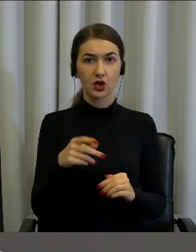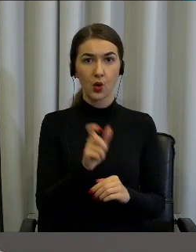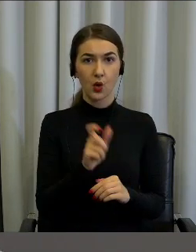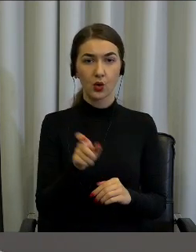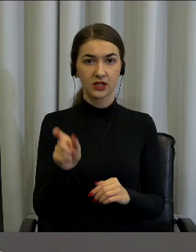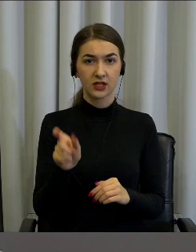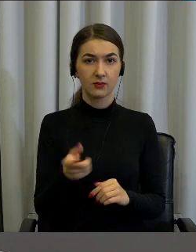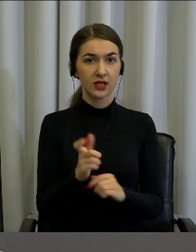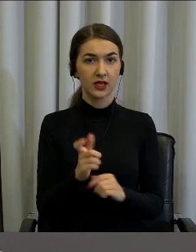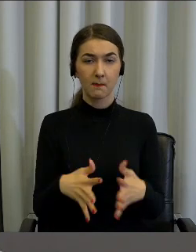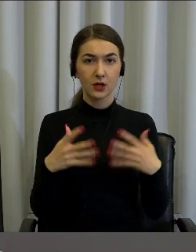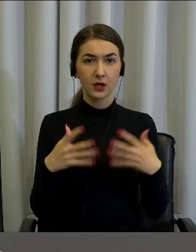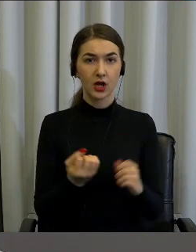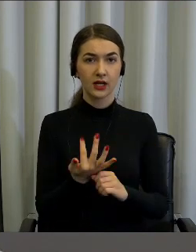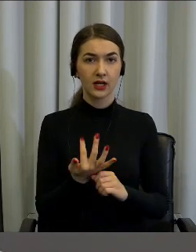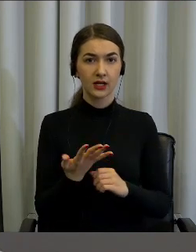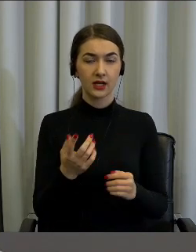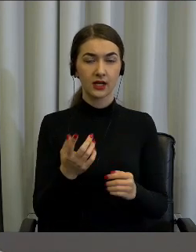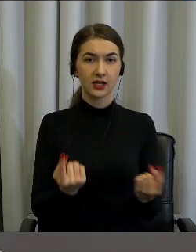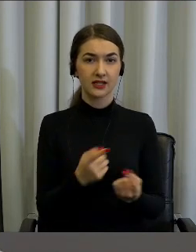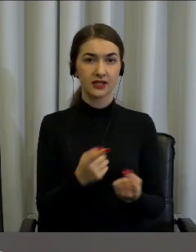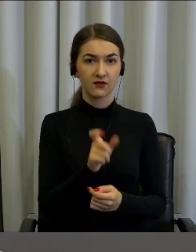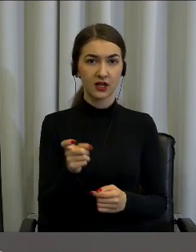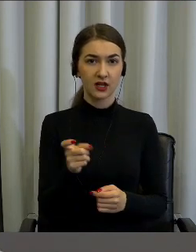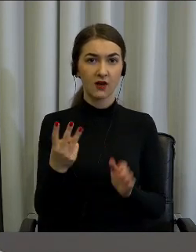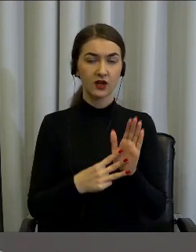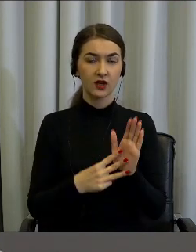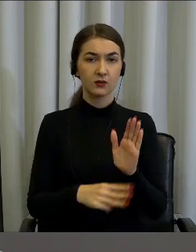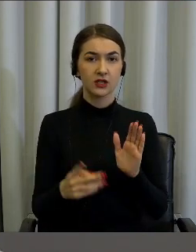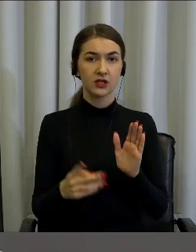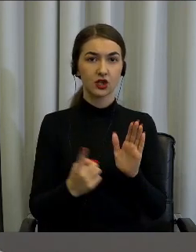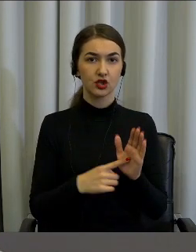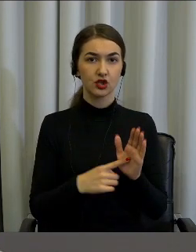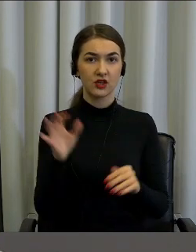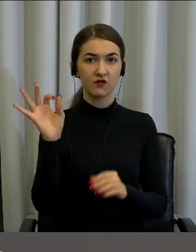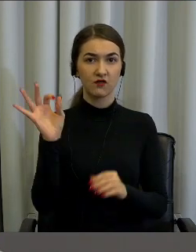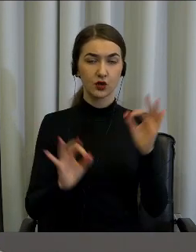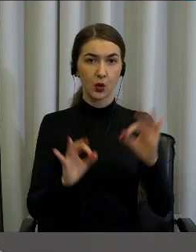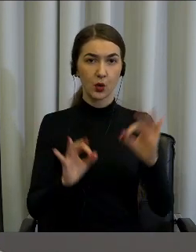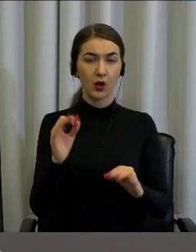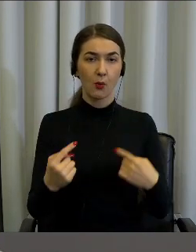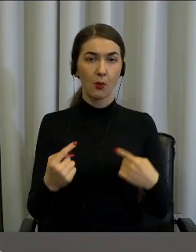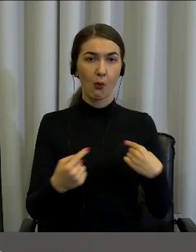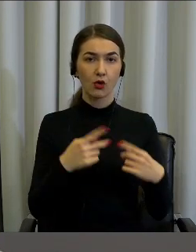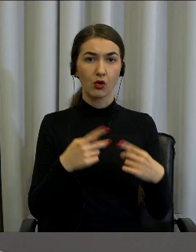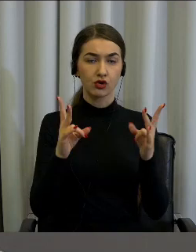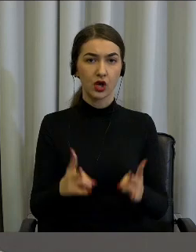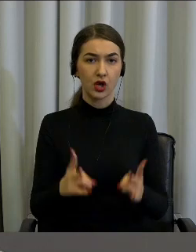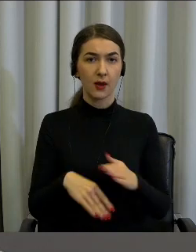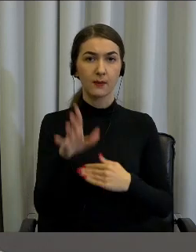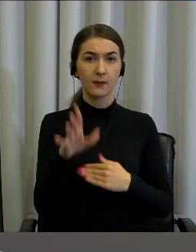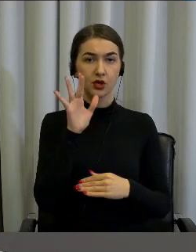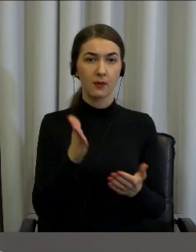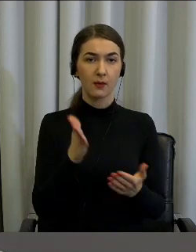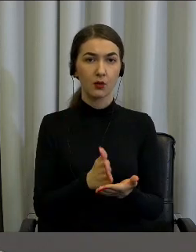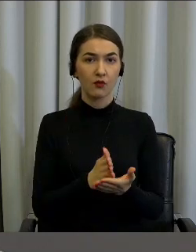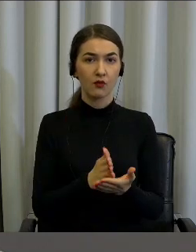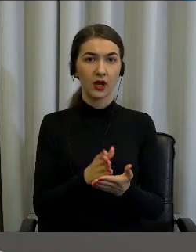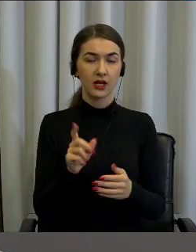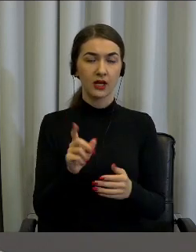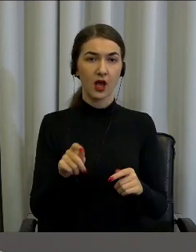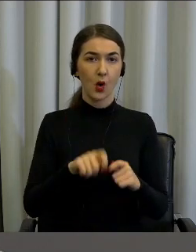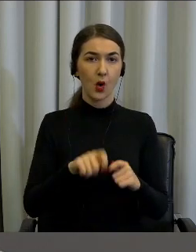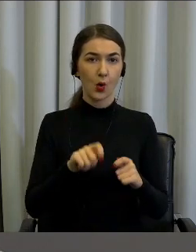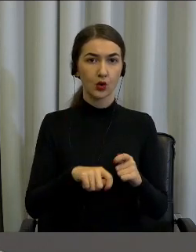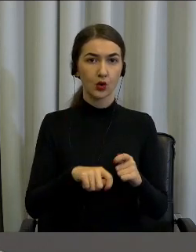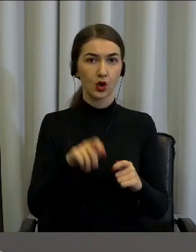найбільша кількість льних 86% постраждала під час перебування на контрольнію Україною